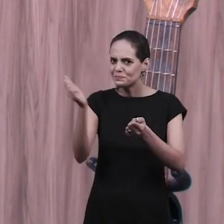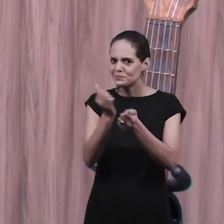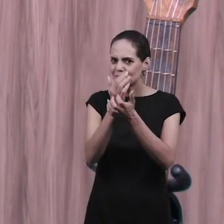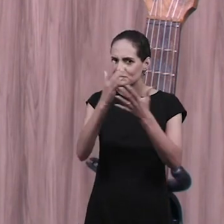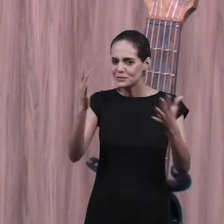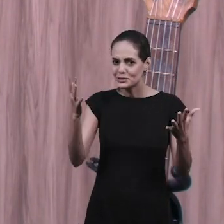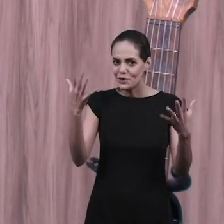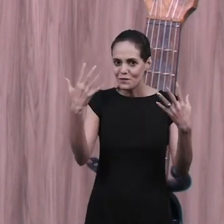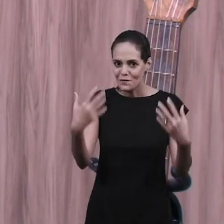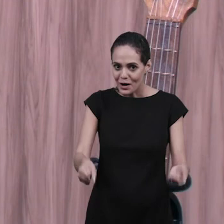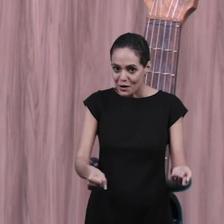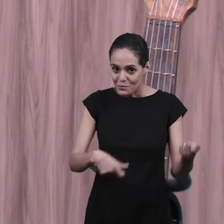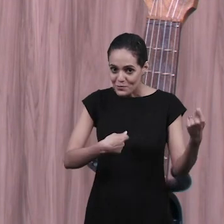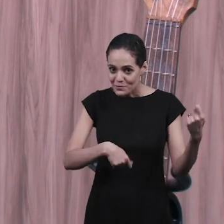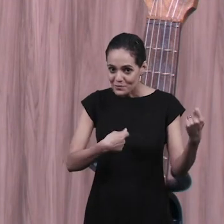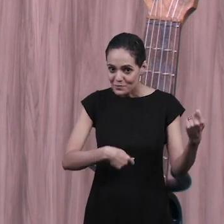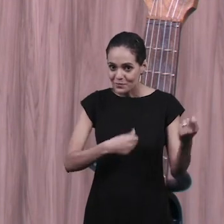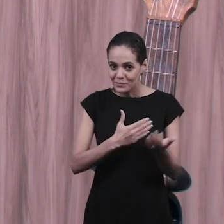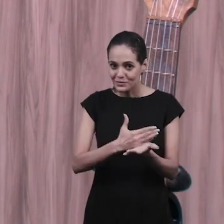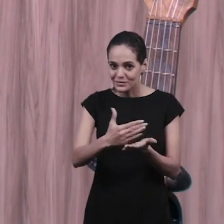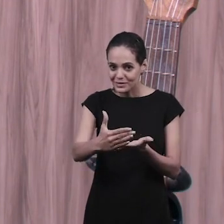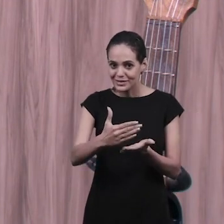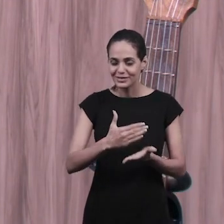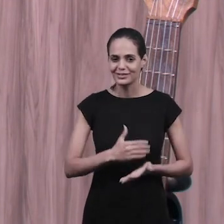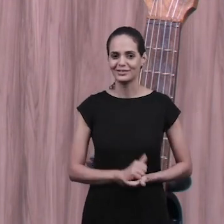nous allons commencer.